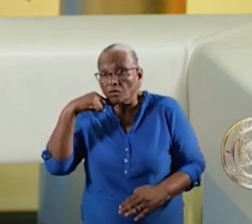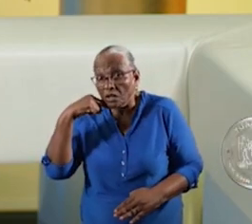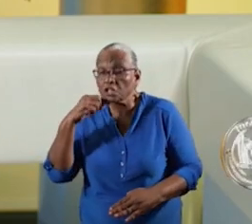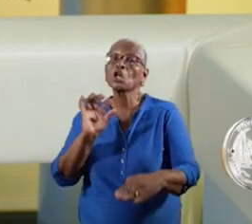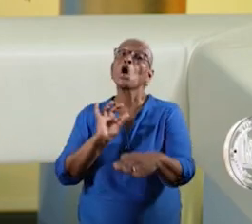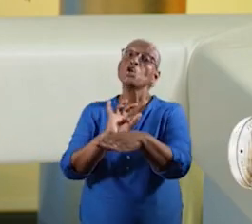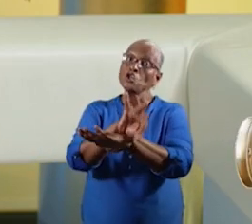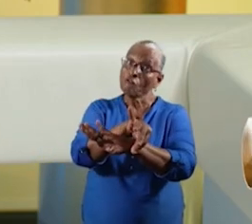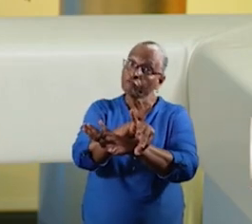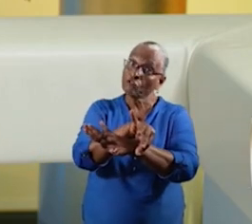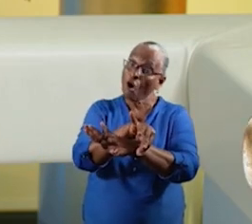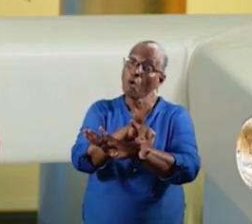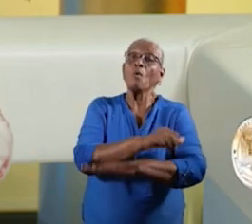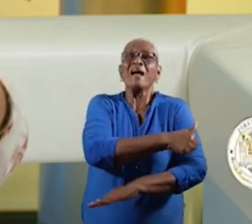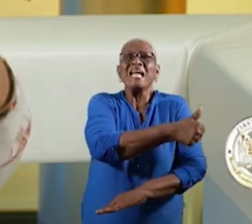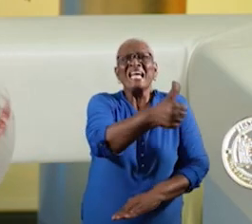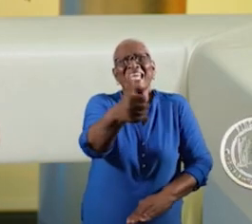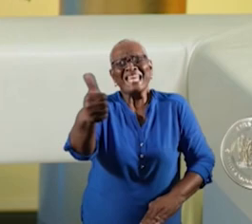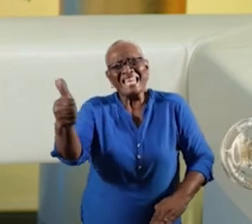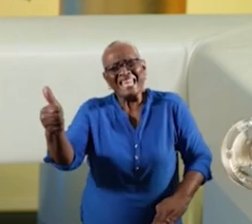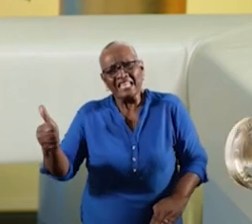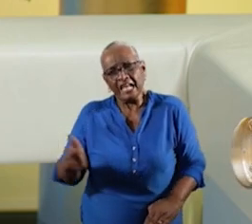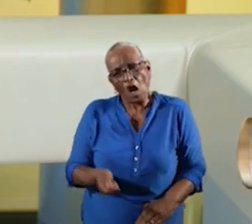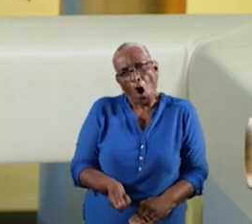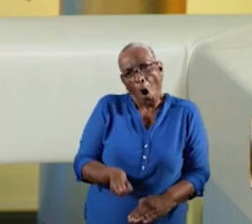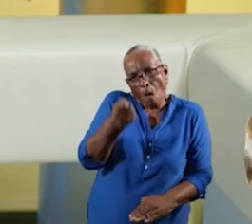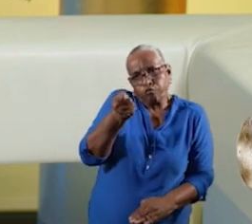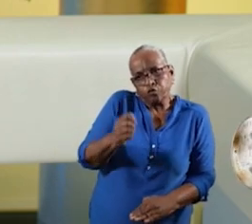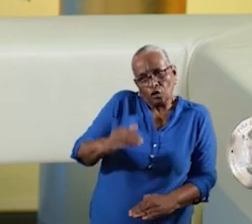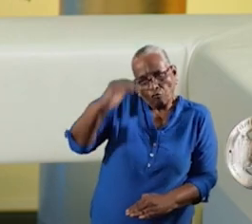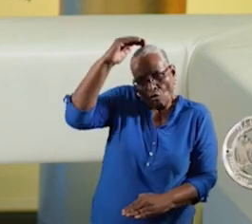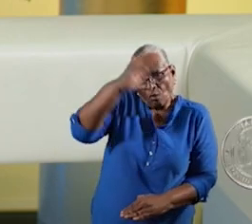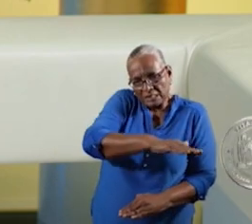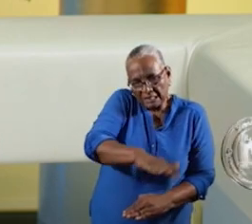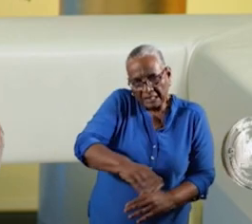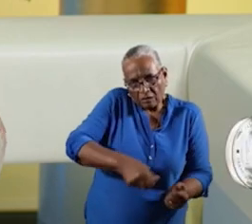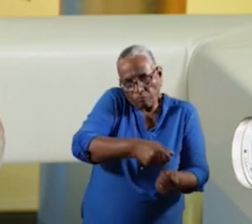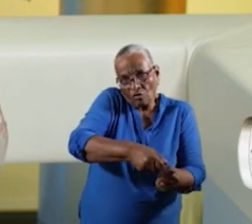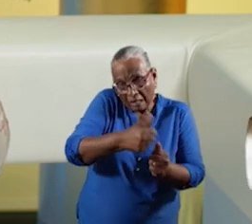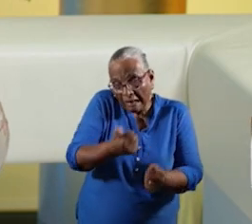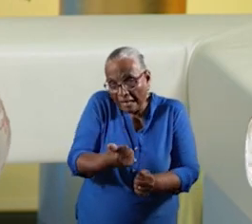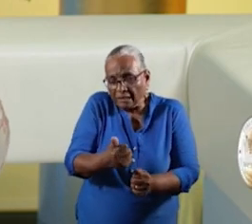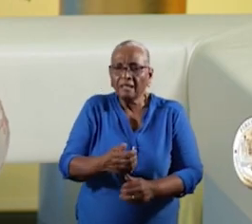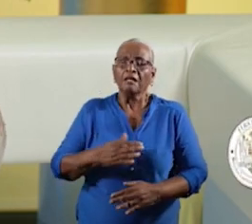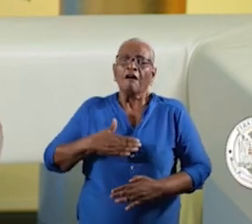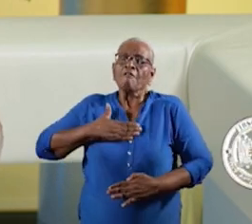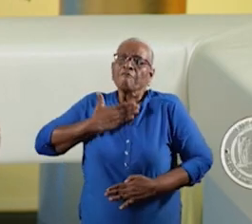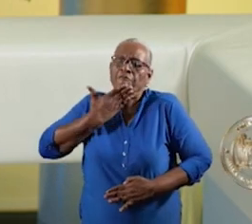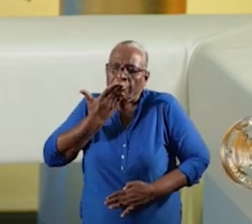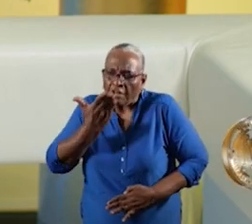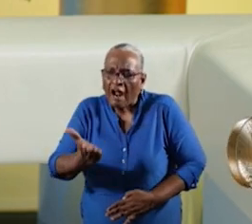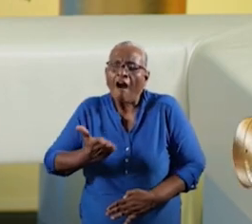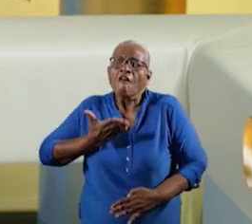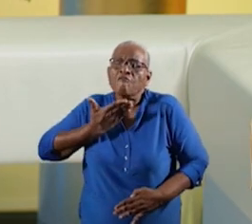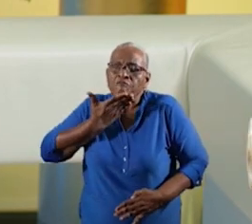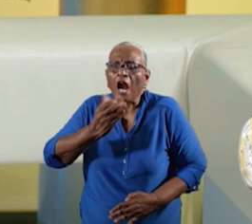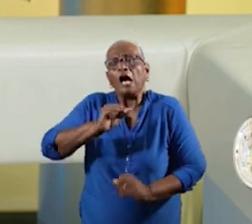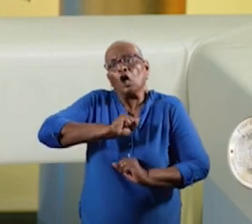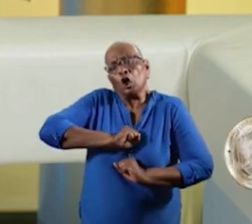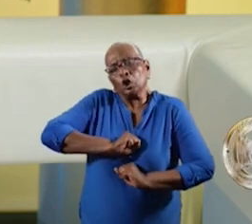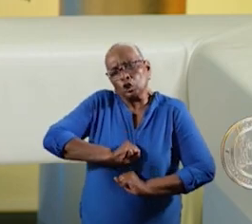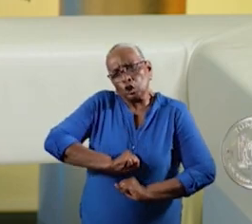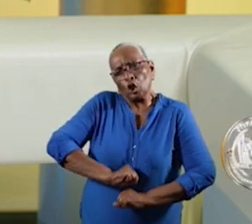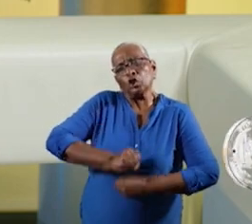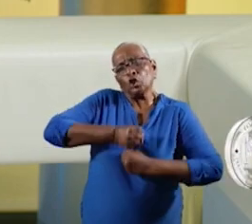ouders, leerkrachten en een ieder met een opvoedende rol op het hart drukken om